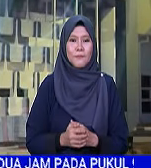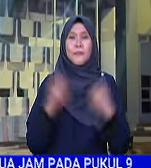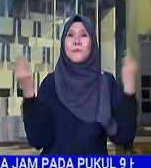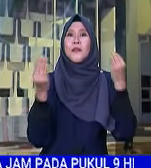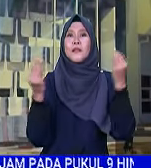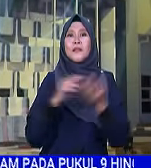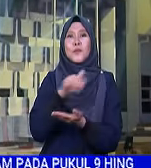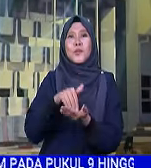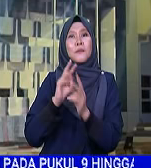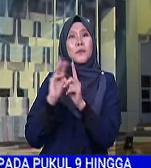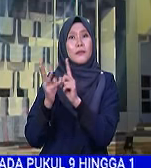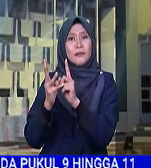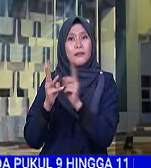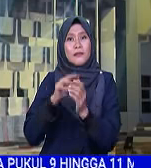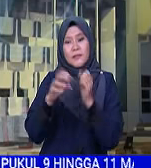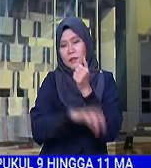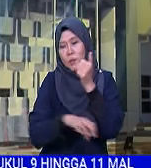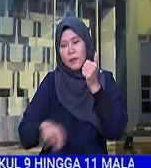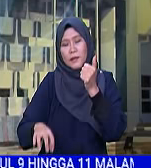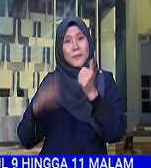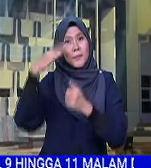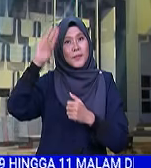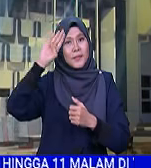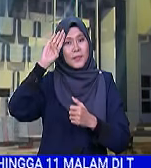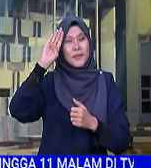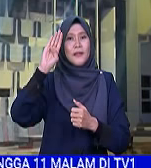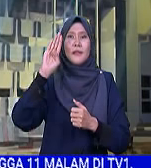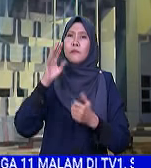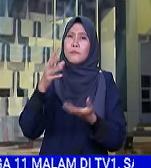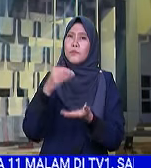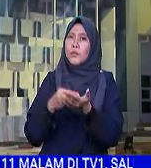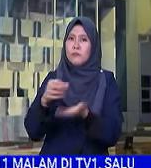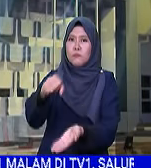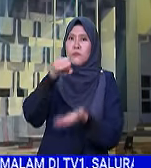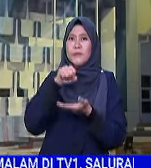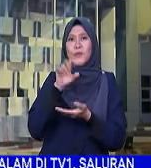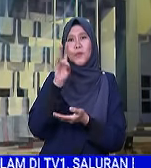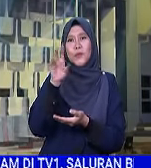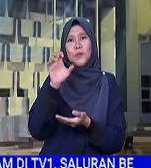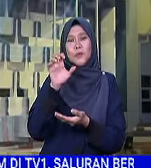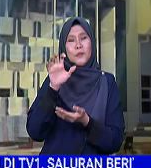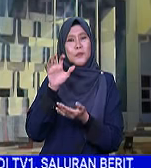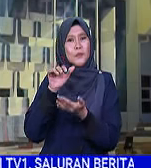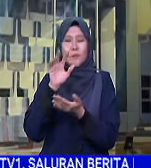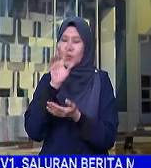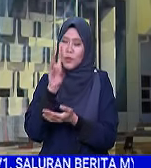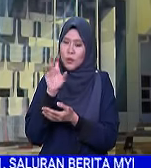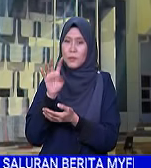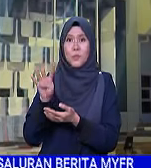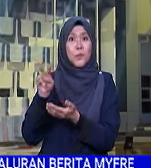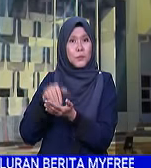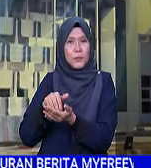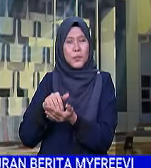Majlis Pusat Kebajikan Malaysia Cawangan Negeri Perlis MPKSM menerima peruntukan berjumlah RM704,200 sepanjang tahun